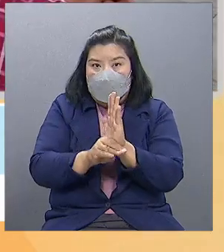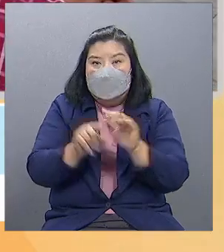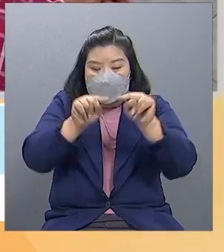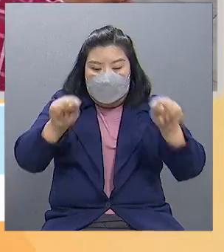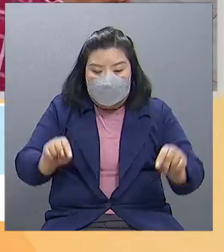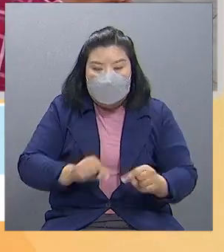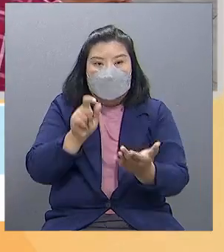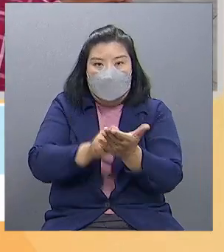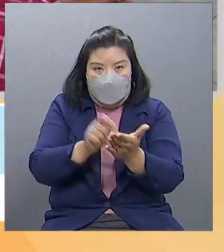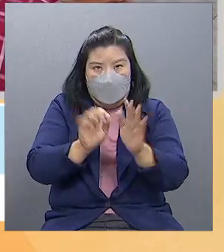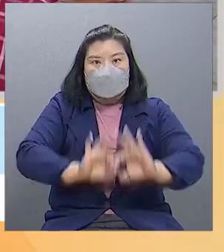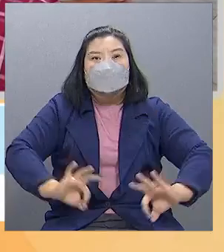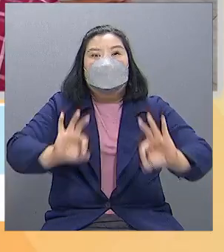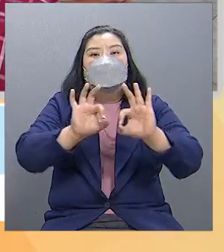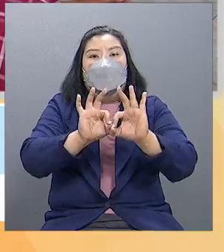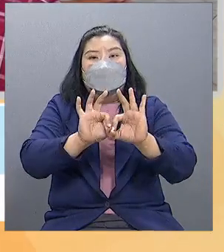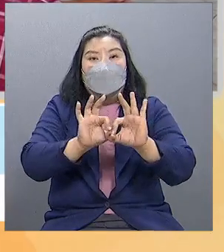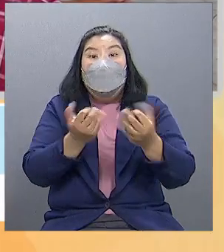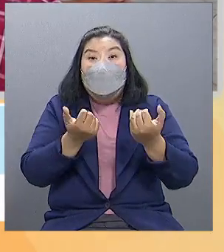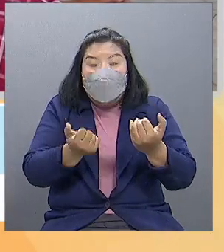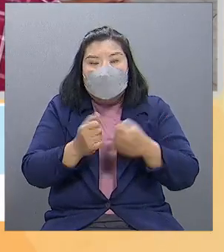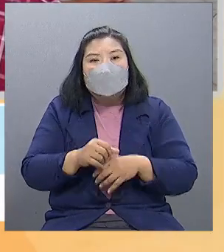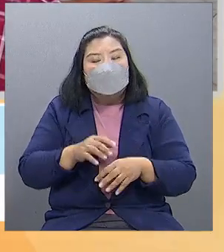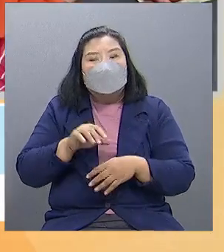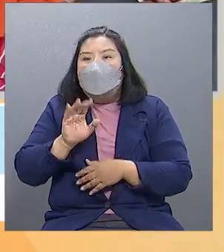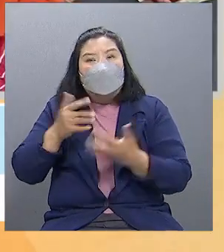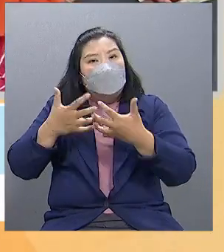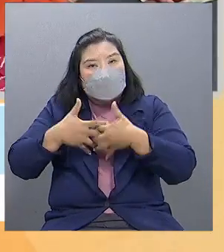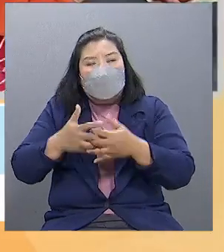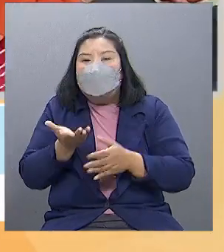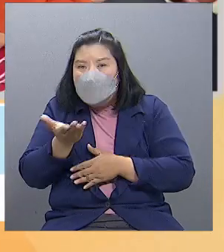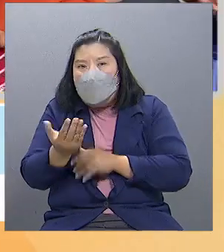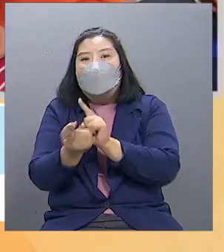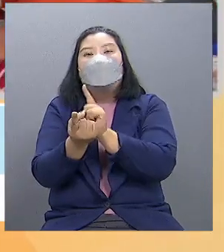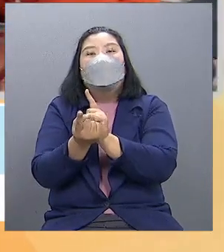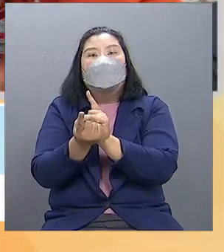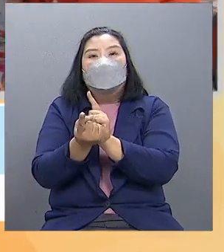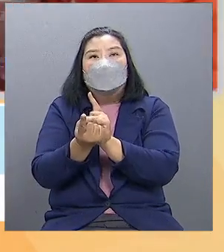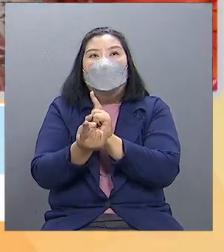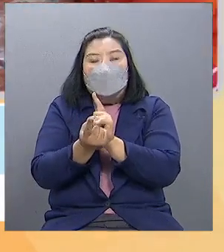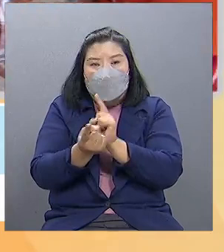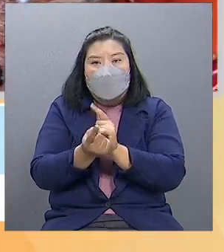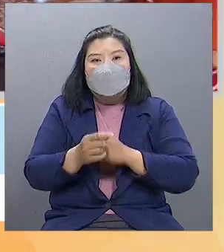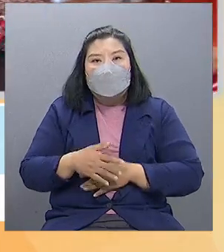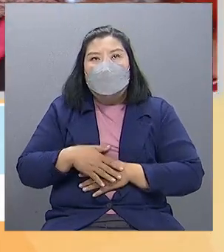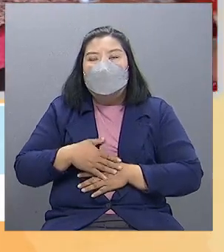เขาก็มา็ชัดเจนนะครับ